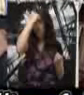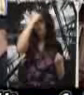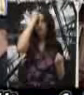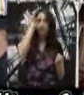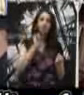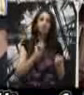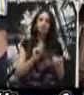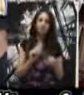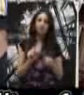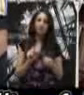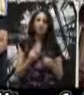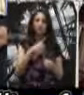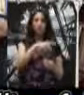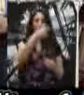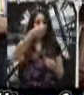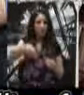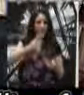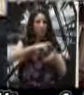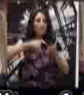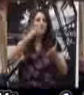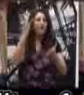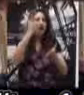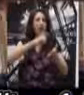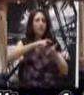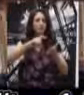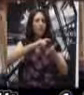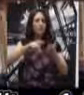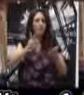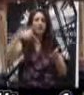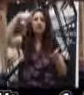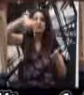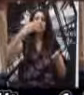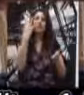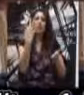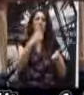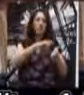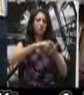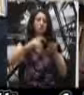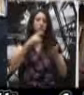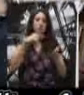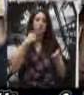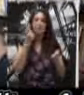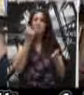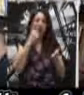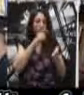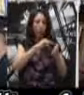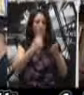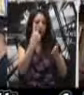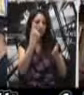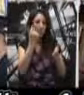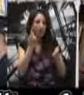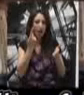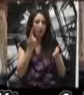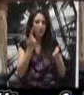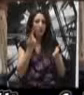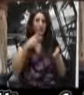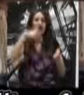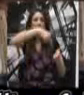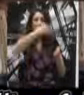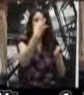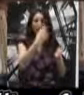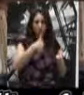جنيه. 7000 جنيه. ودفعت ومضيتي كام ايصال؟ 36 شيل. كل واحد بكام؟ انا 36